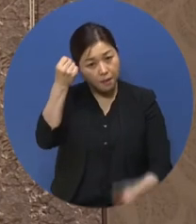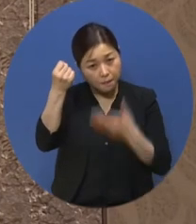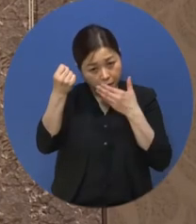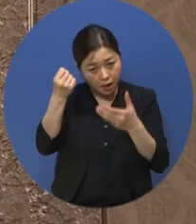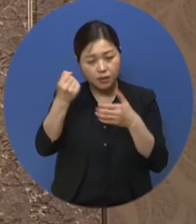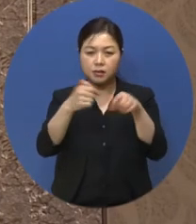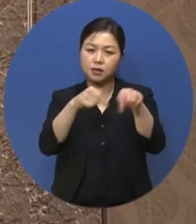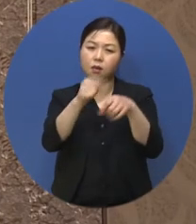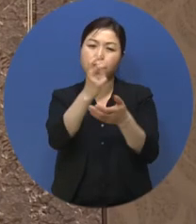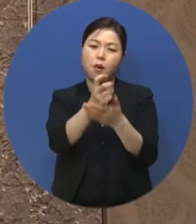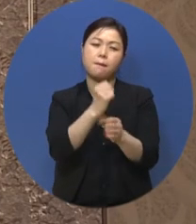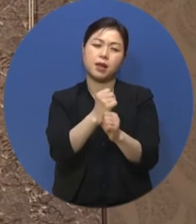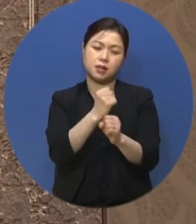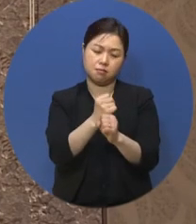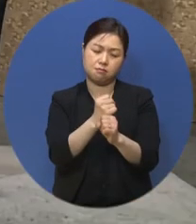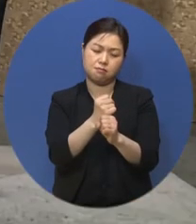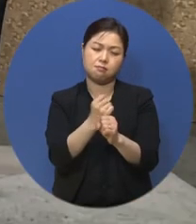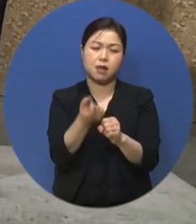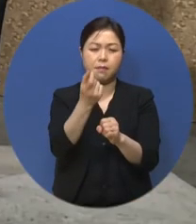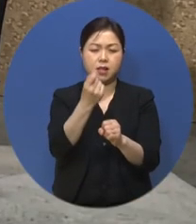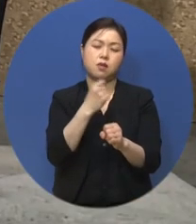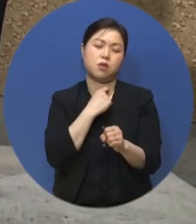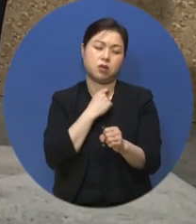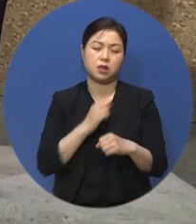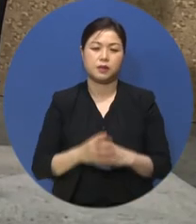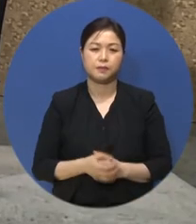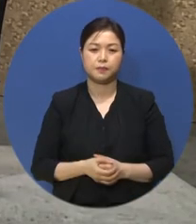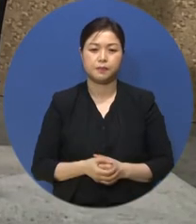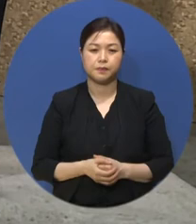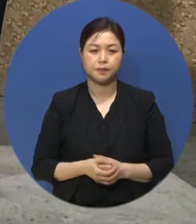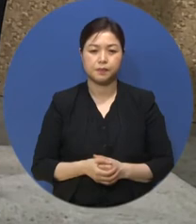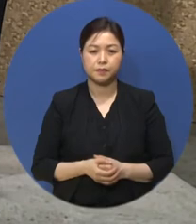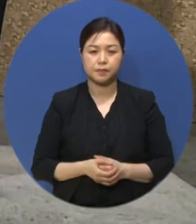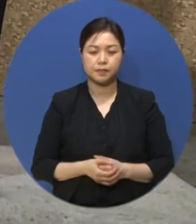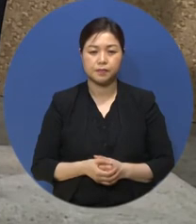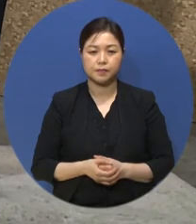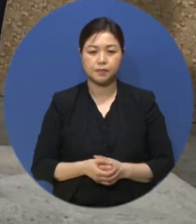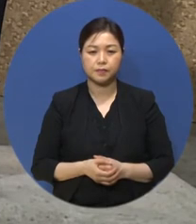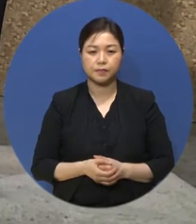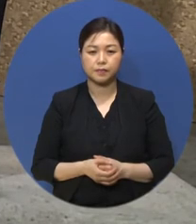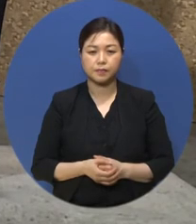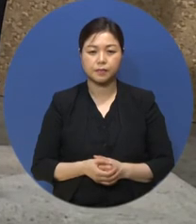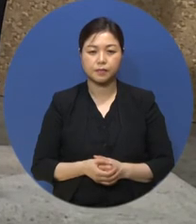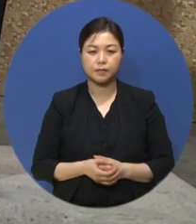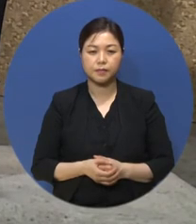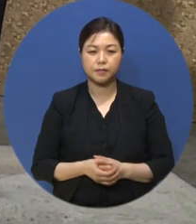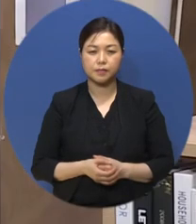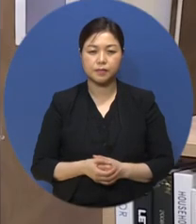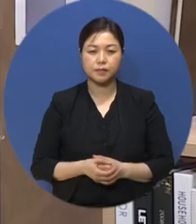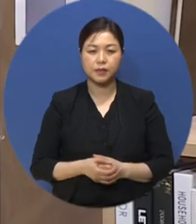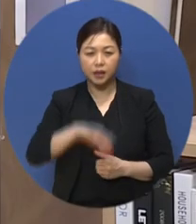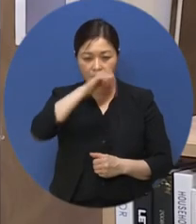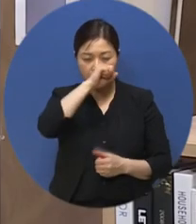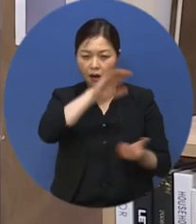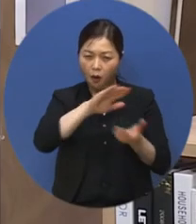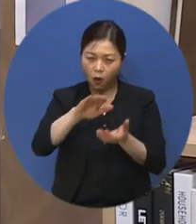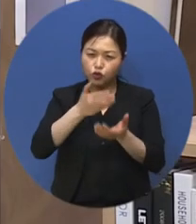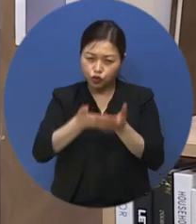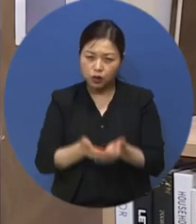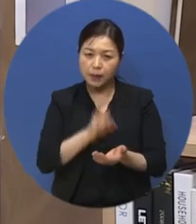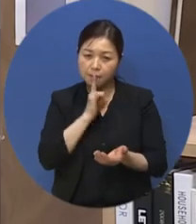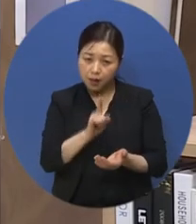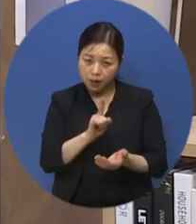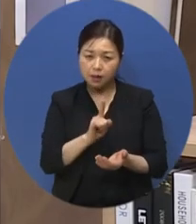정책이 좀 빨리 나왔으면 좋겠습니다. 네. 근데 이때도 아까 말씀하실 때 예산을 강조하셨지만